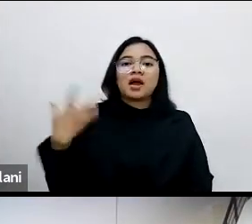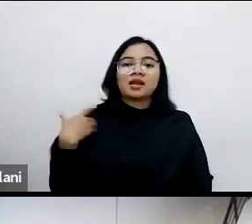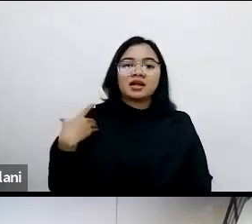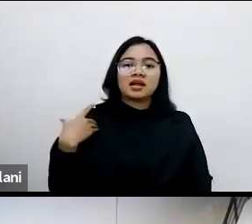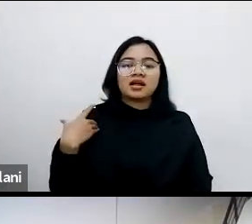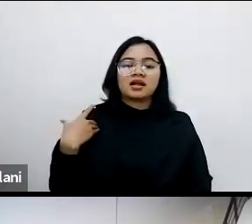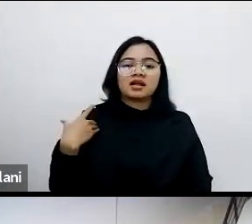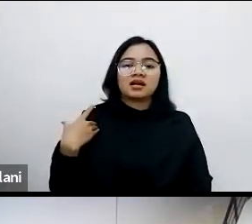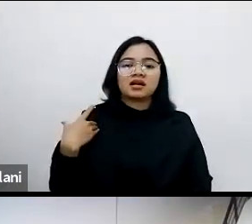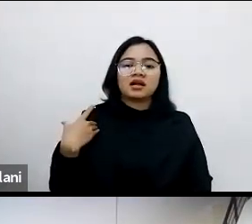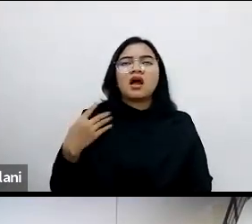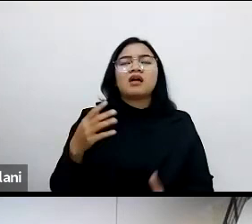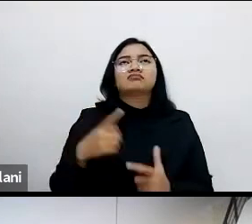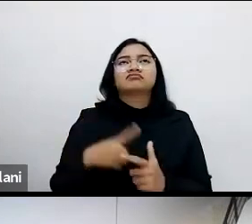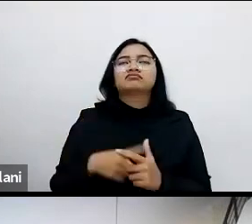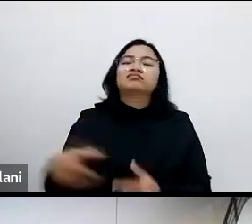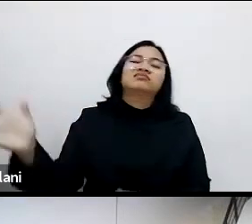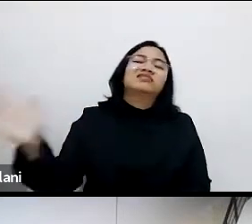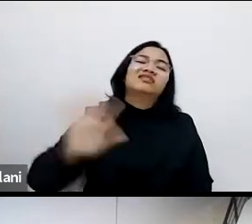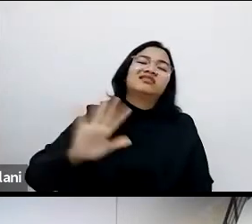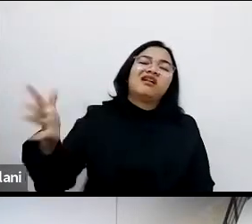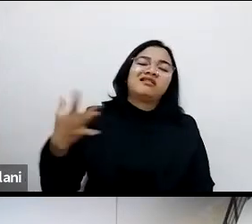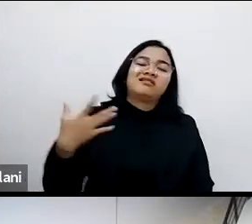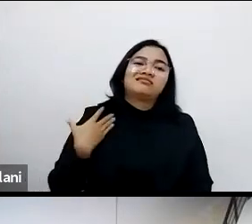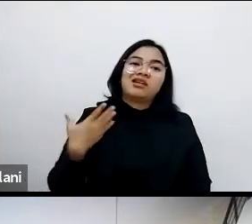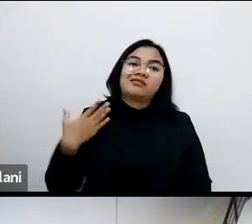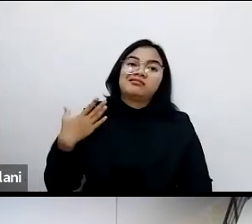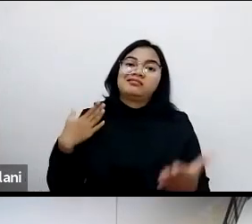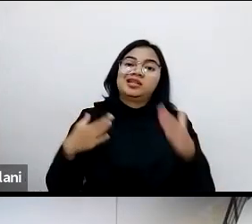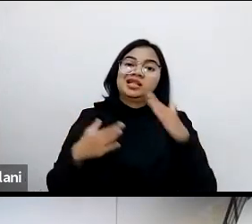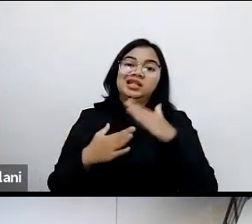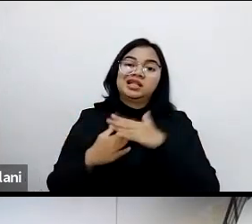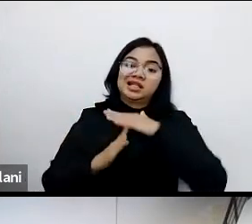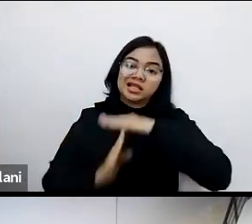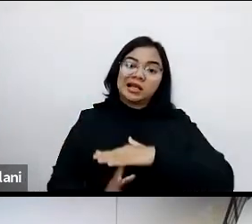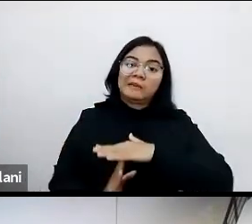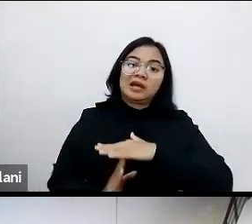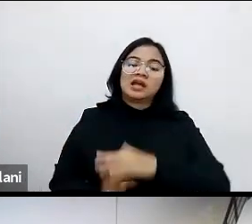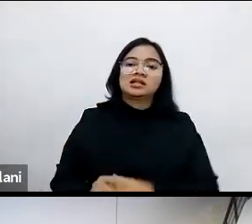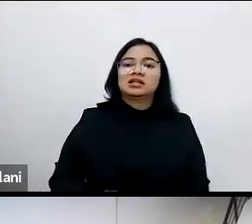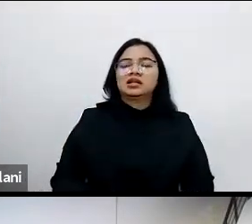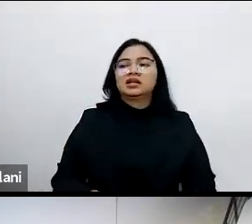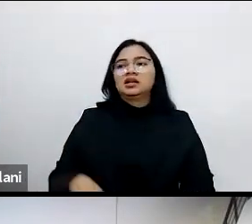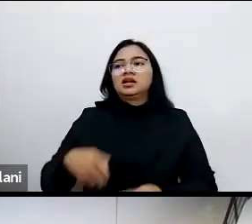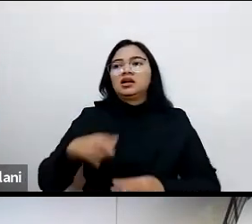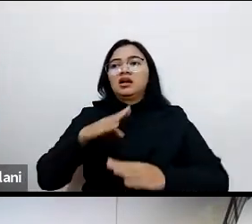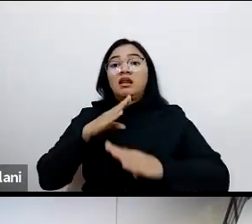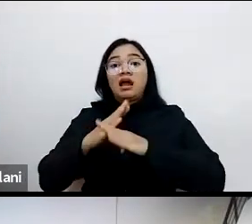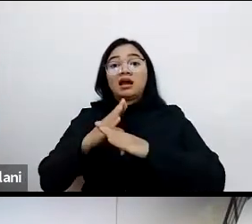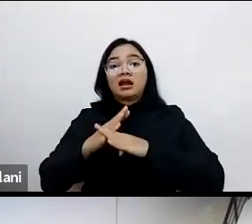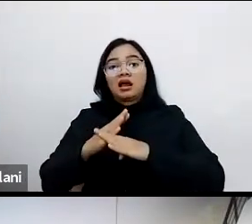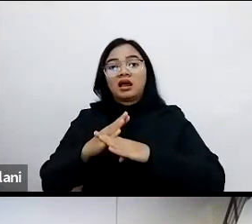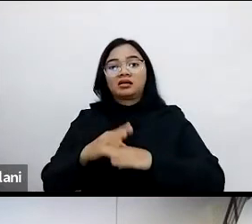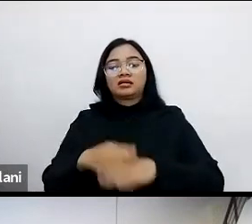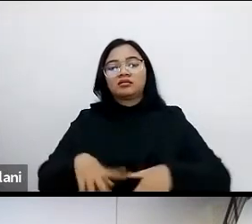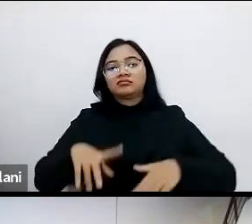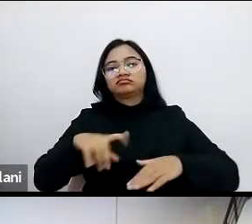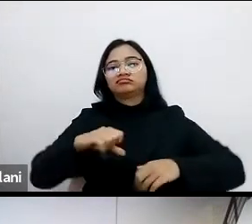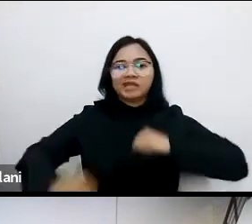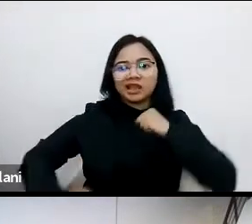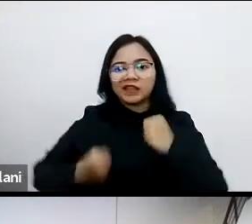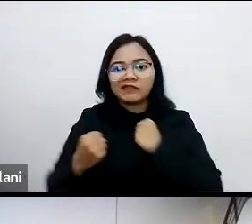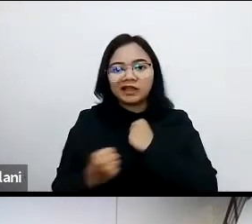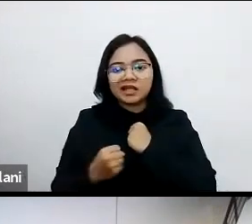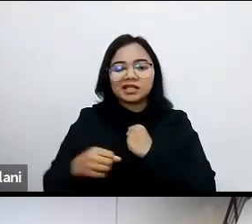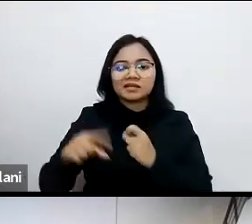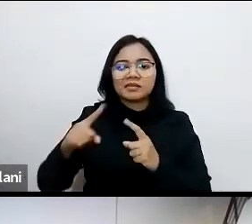tidak ada diskriminasi terhadap atau larangan terhadap aktivitas kelompok-kelompok